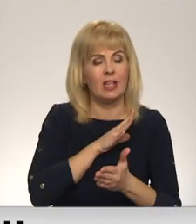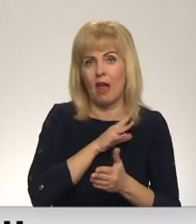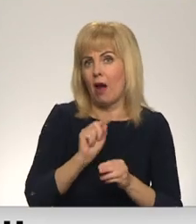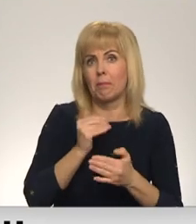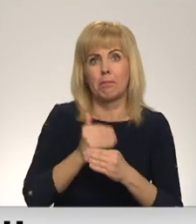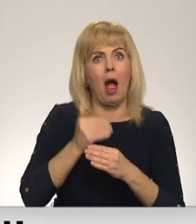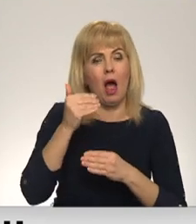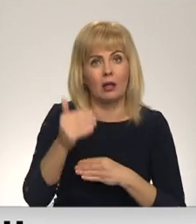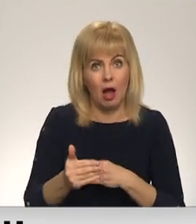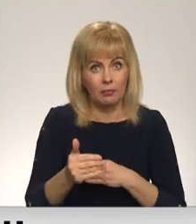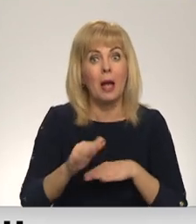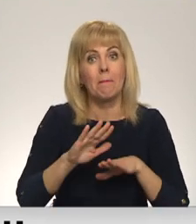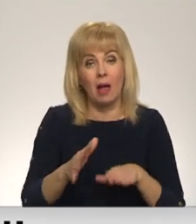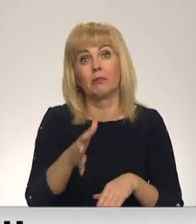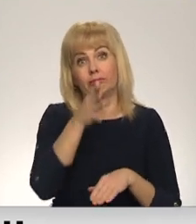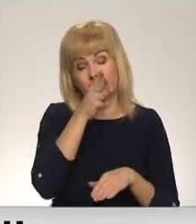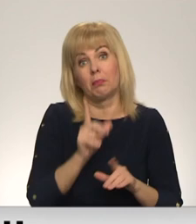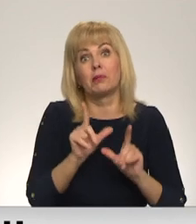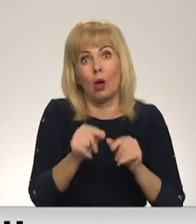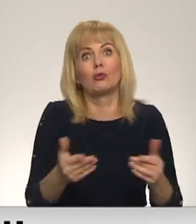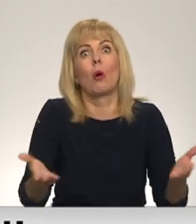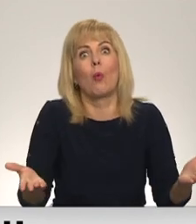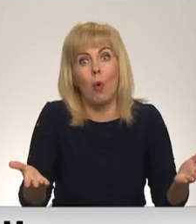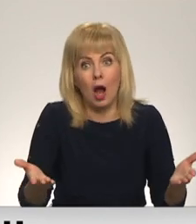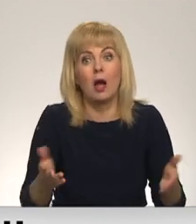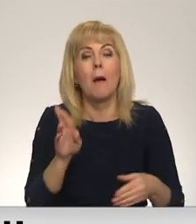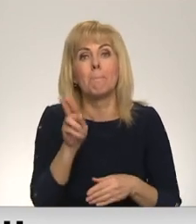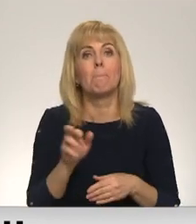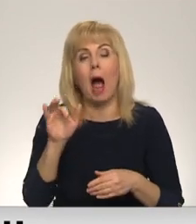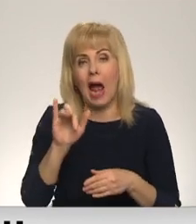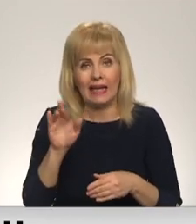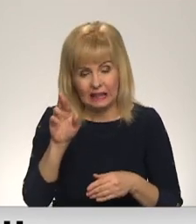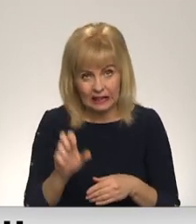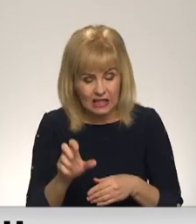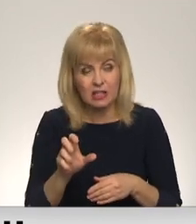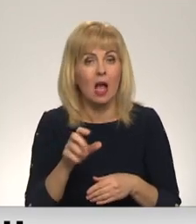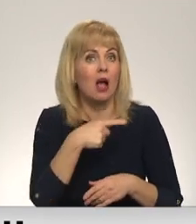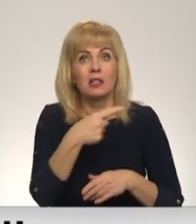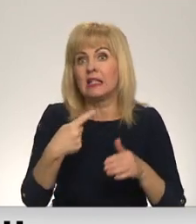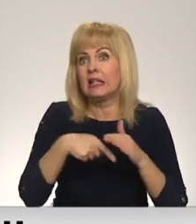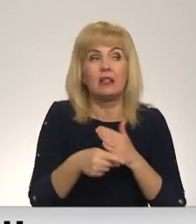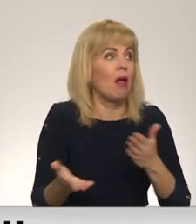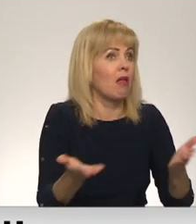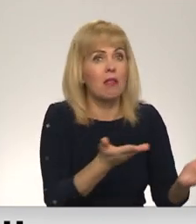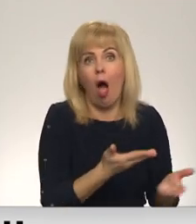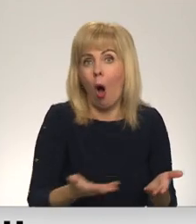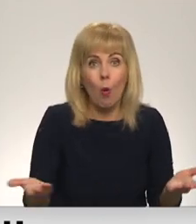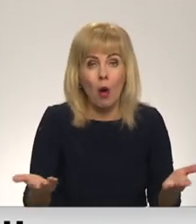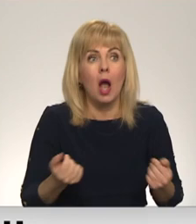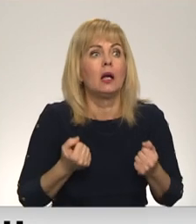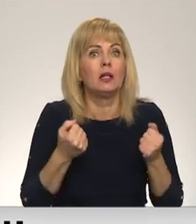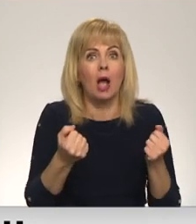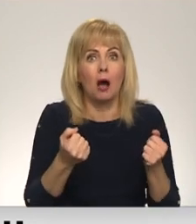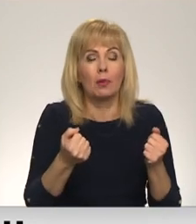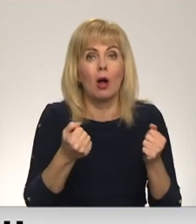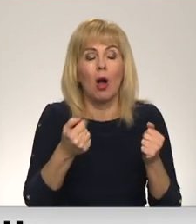Bet brauc. Bet brauc, no jā. Mairis RTV stāsta, ka cits izējas jau īsti nesot, jo iebraukt zem